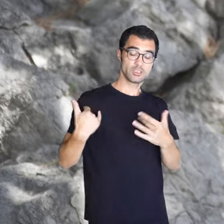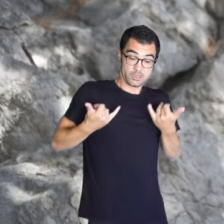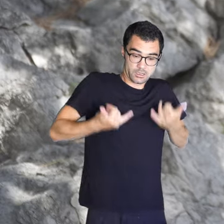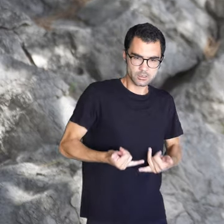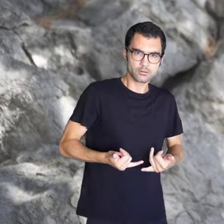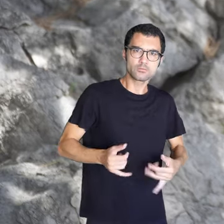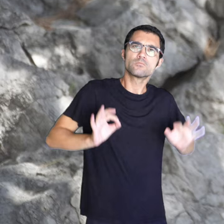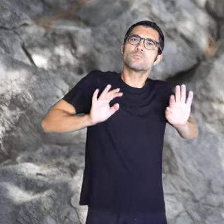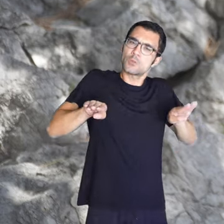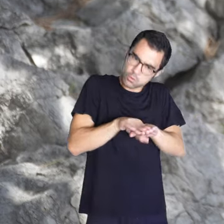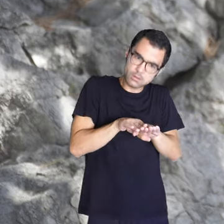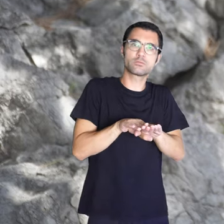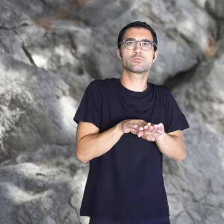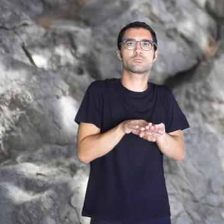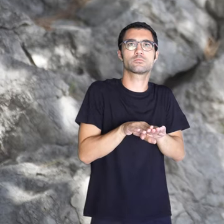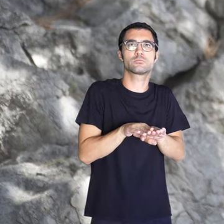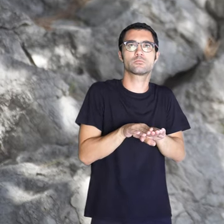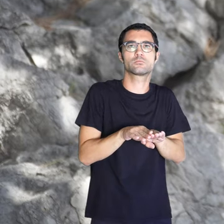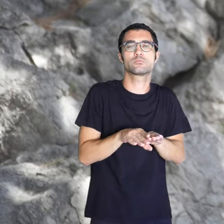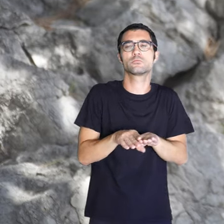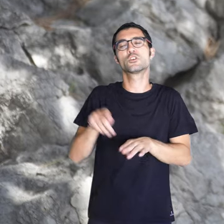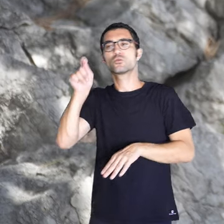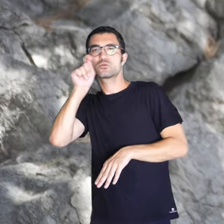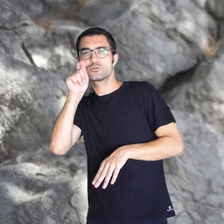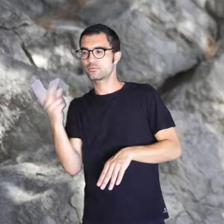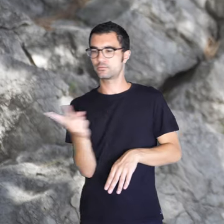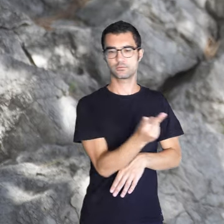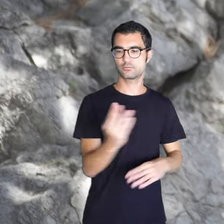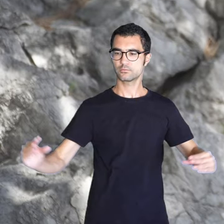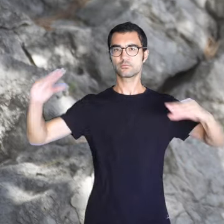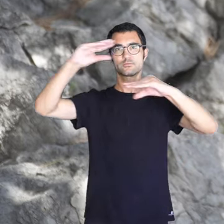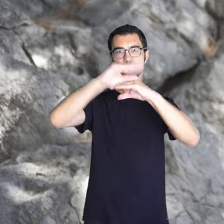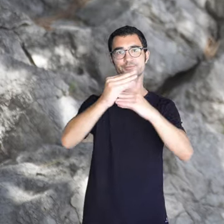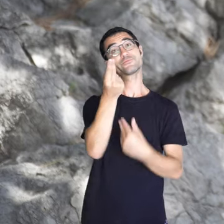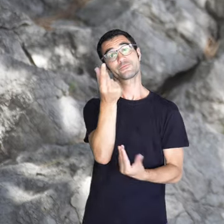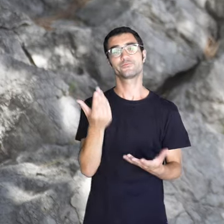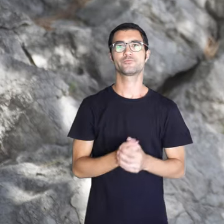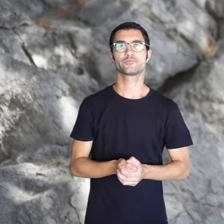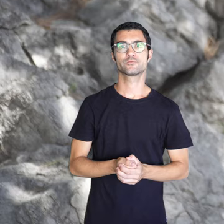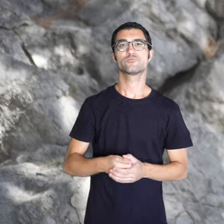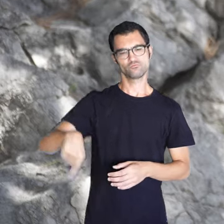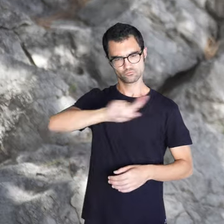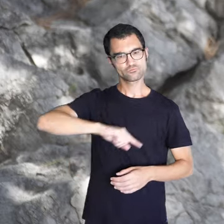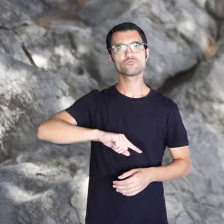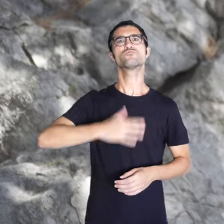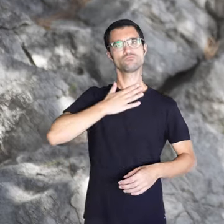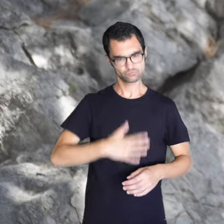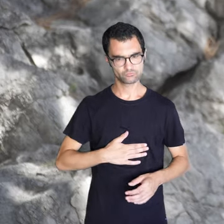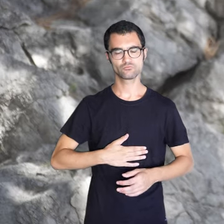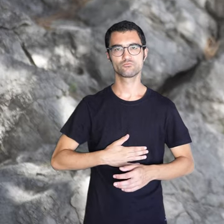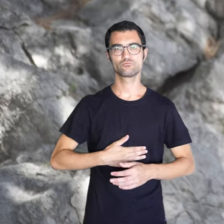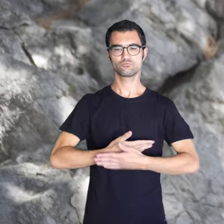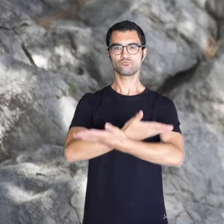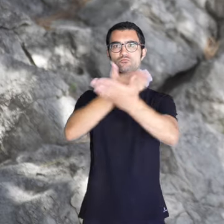el més sostenible possible. Hi ha feina a fer, una per el que he dit abans, que és tornar-nos a fer valer cap a